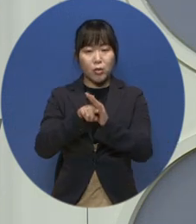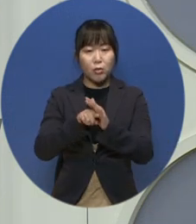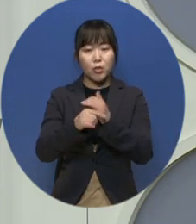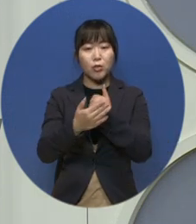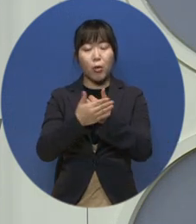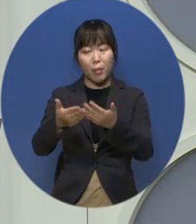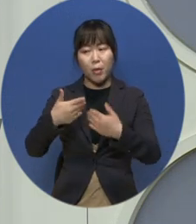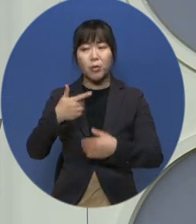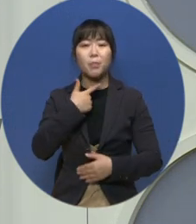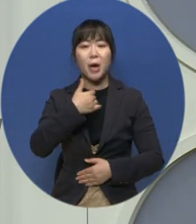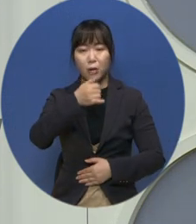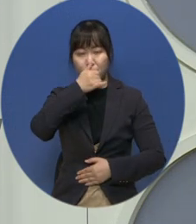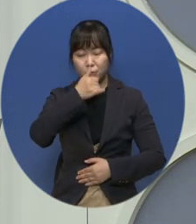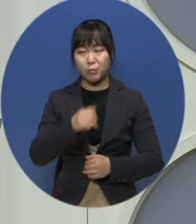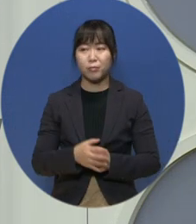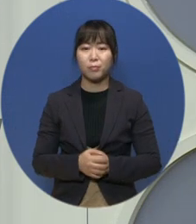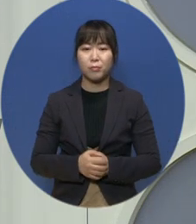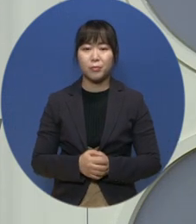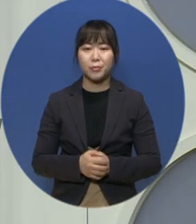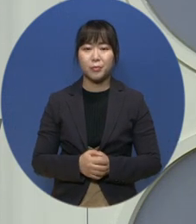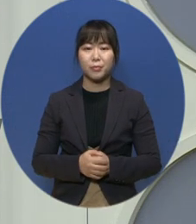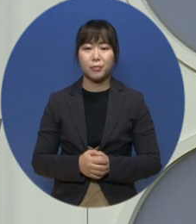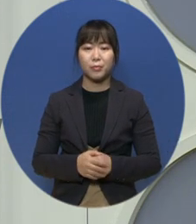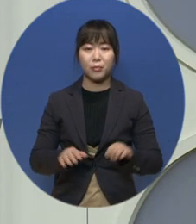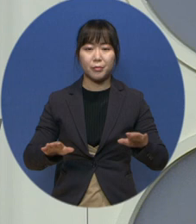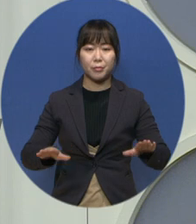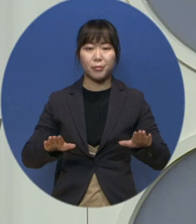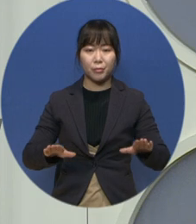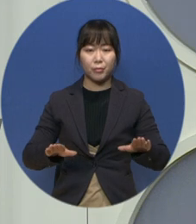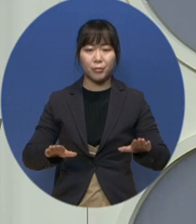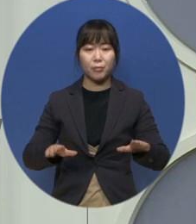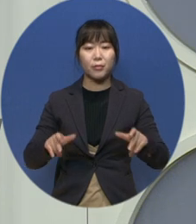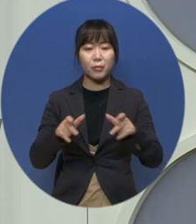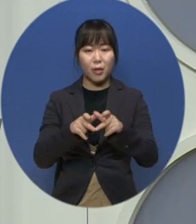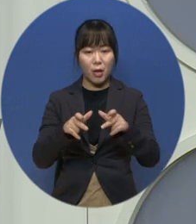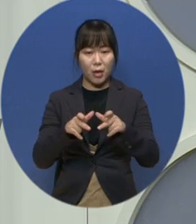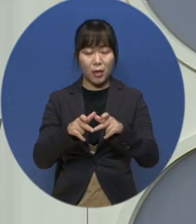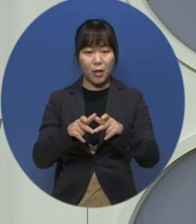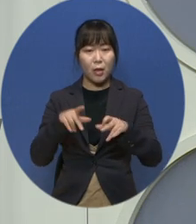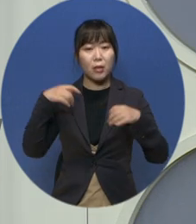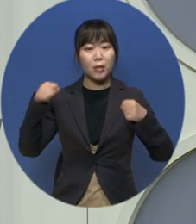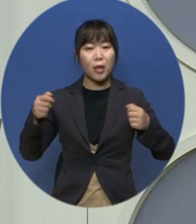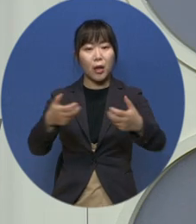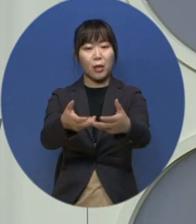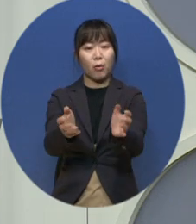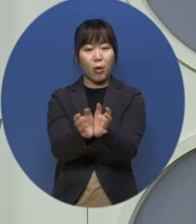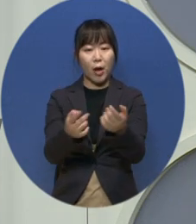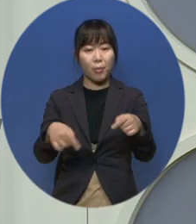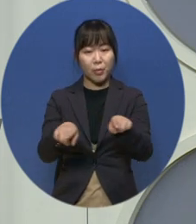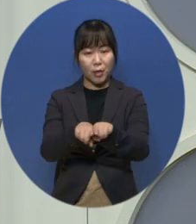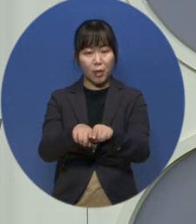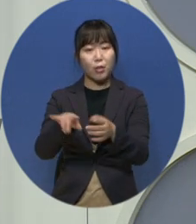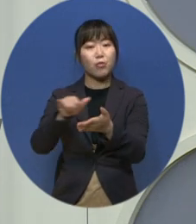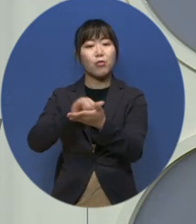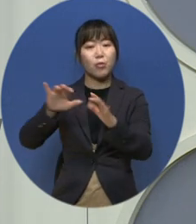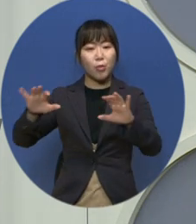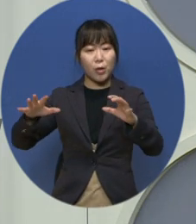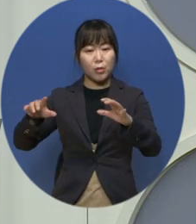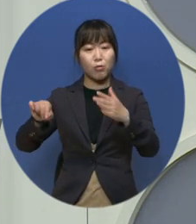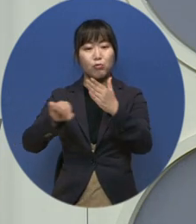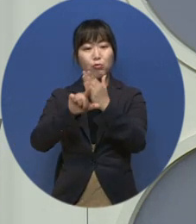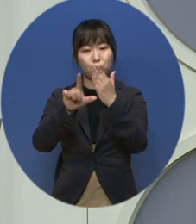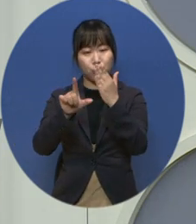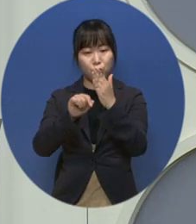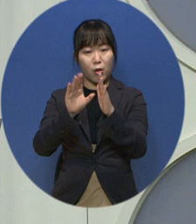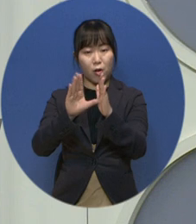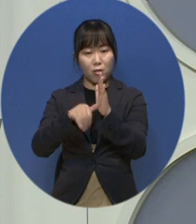있고요. 그리고 이번에 저 장애인 극단과 함께 뉴욕에서 9월 달에